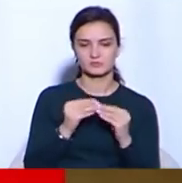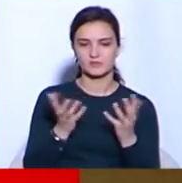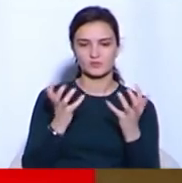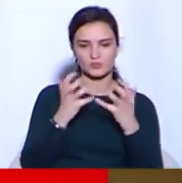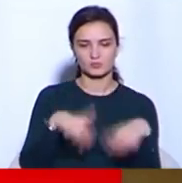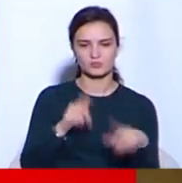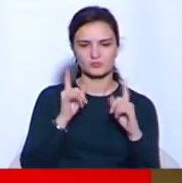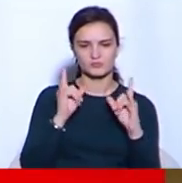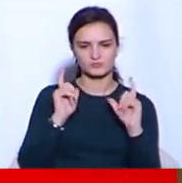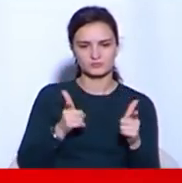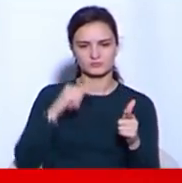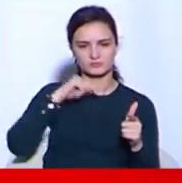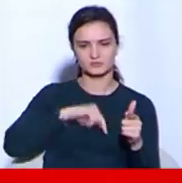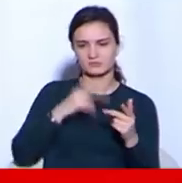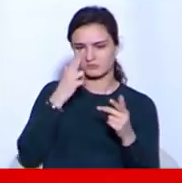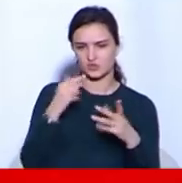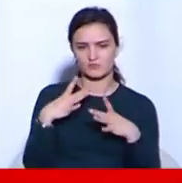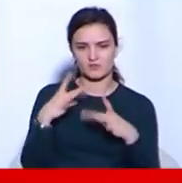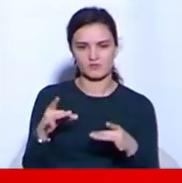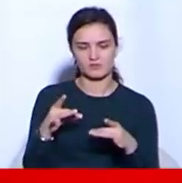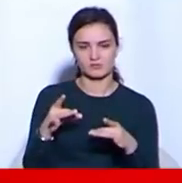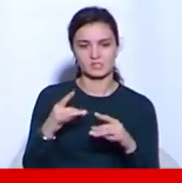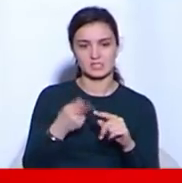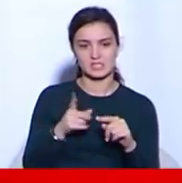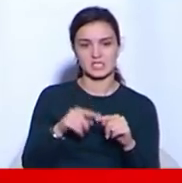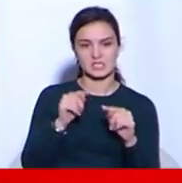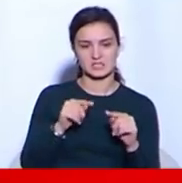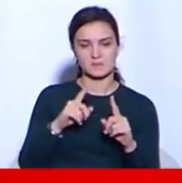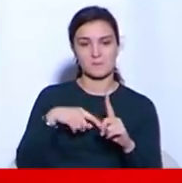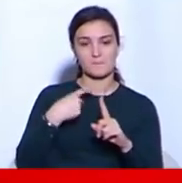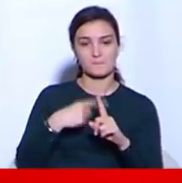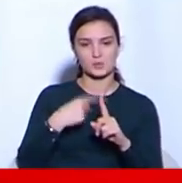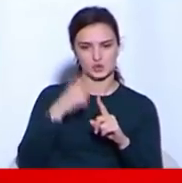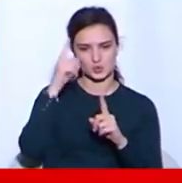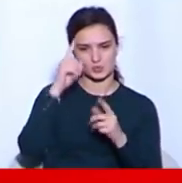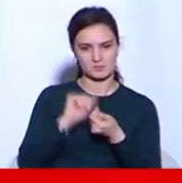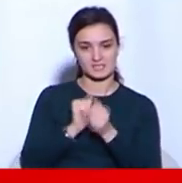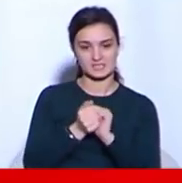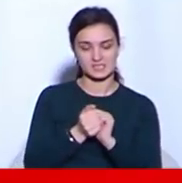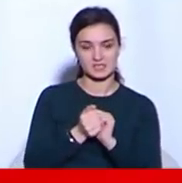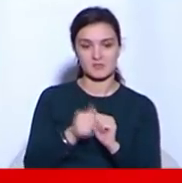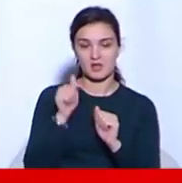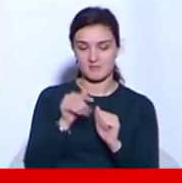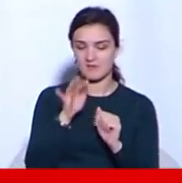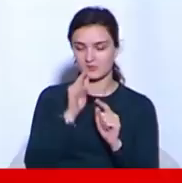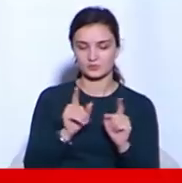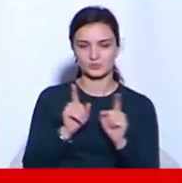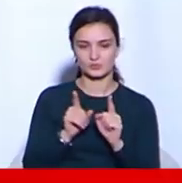ავტომატურად განამტკიცებს ჩვევებს. და რაც მთავარია, ეს არის პოზიტიური მეხსიერება, მაგრამ ამავე